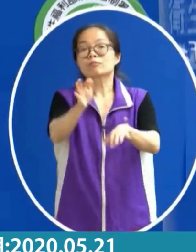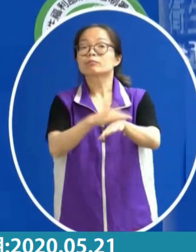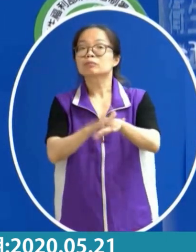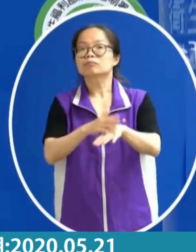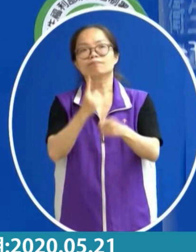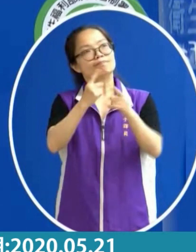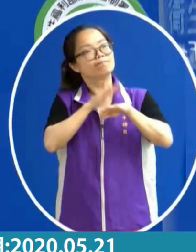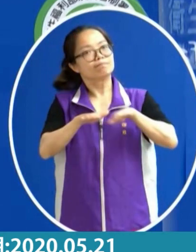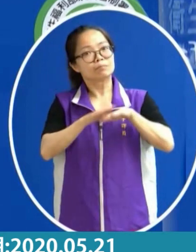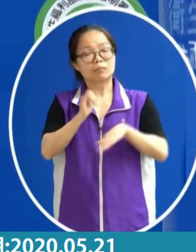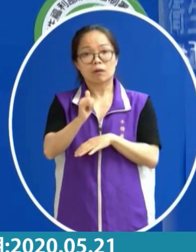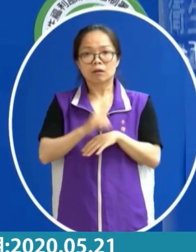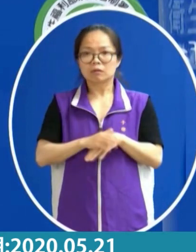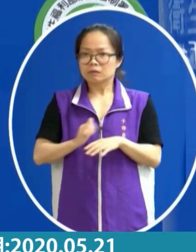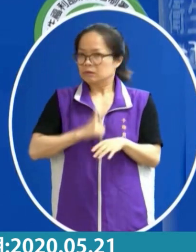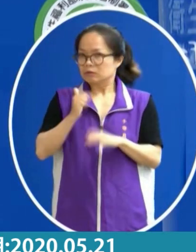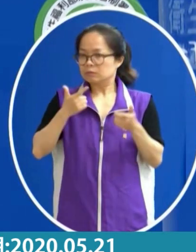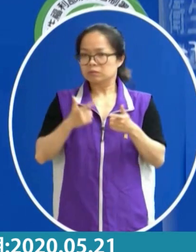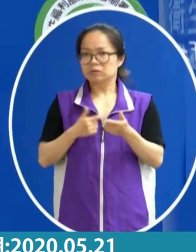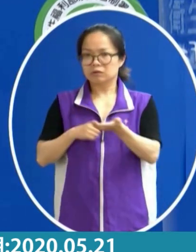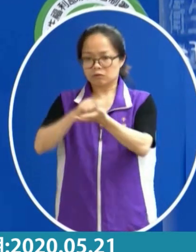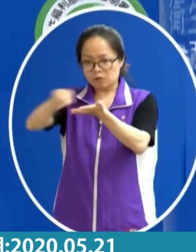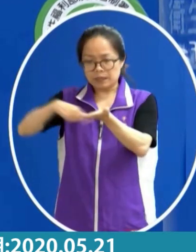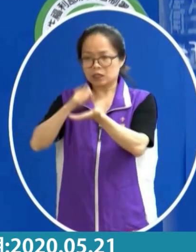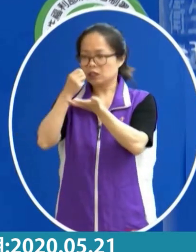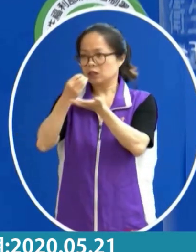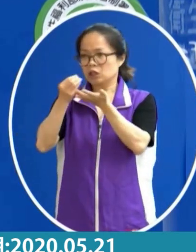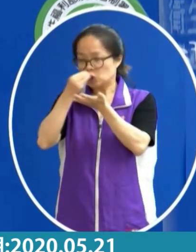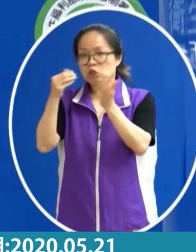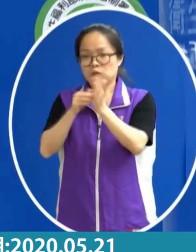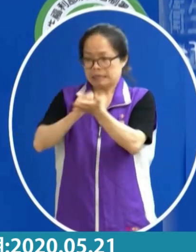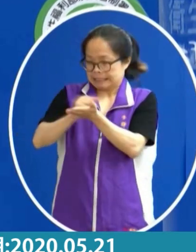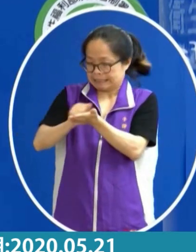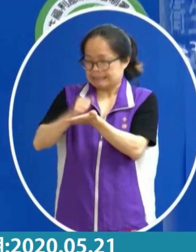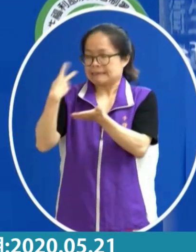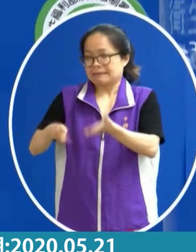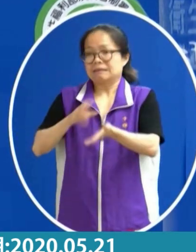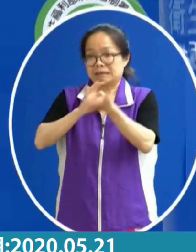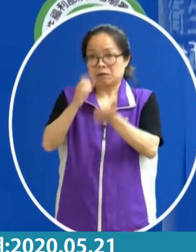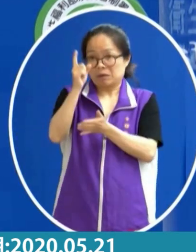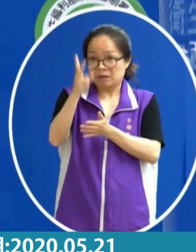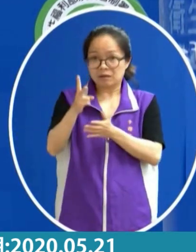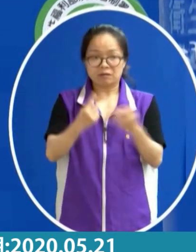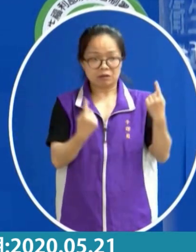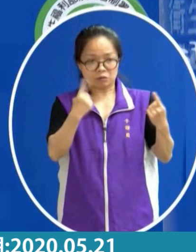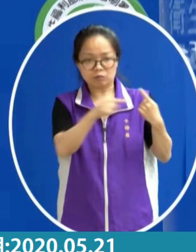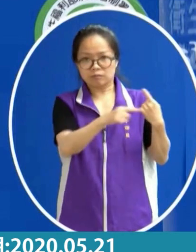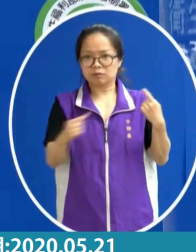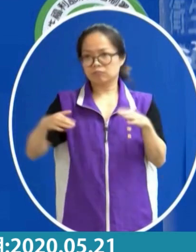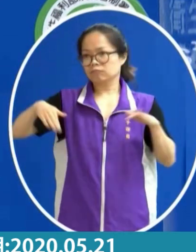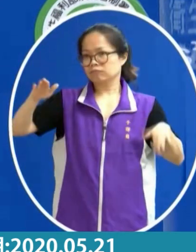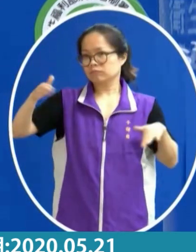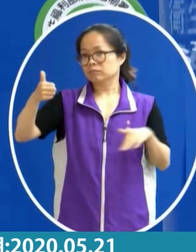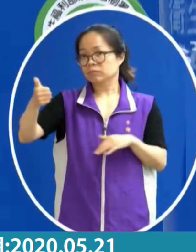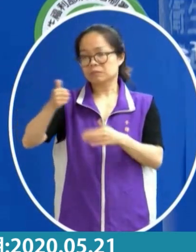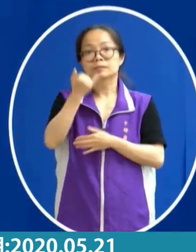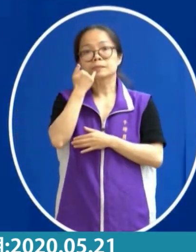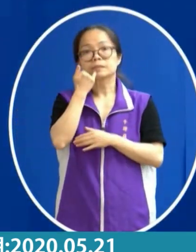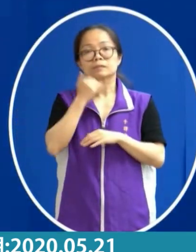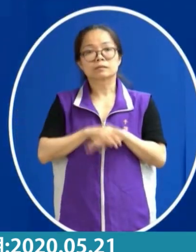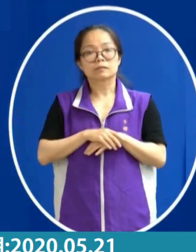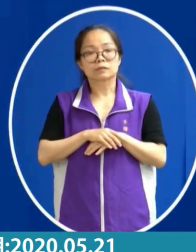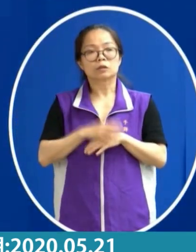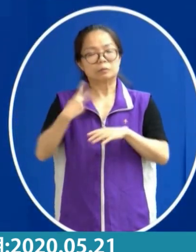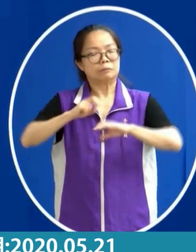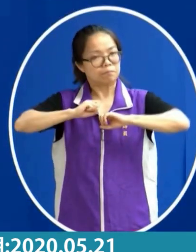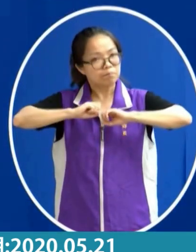实，我们这种重复使用的好好的清洗，其实是比免洗餐具可能来得更干净。 我们要